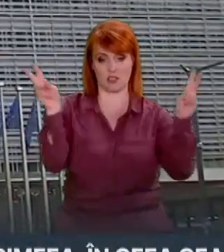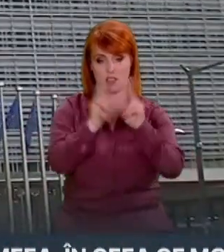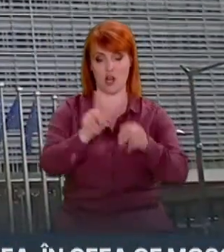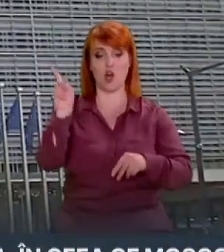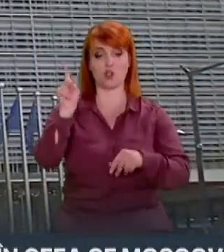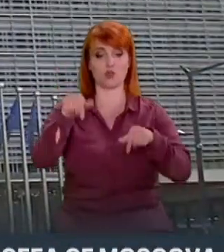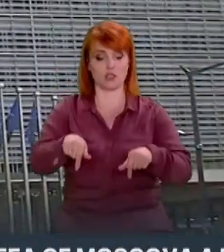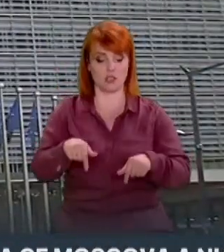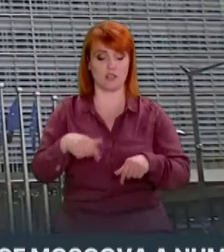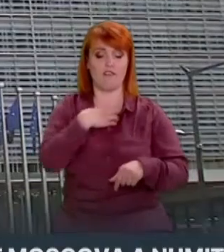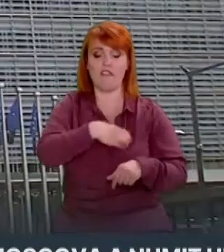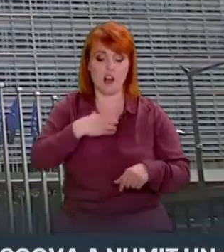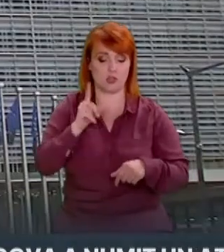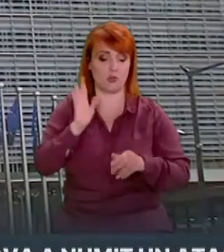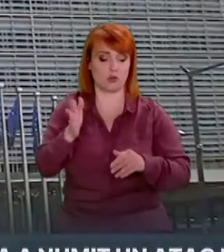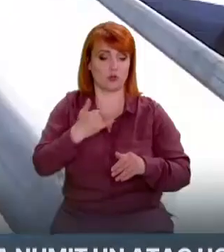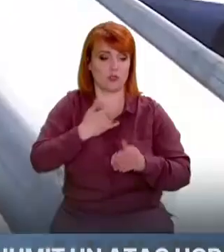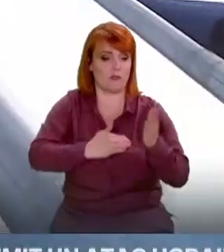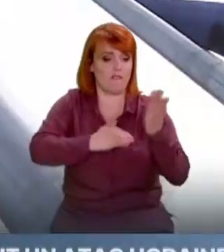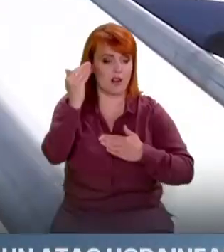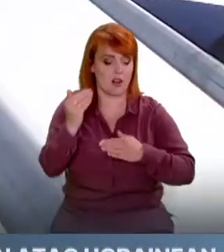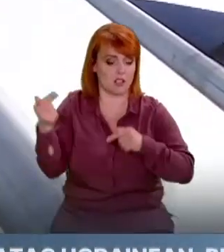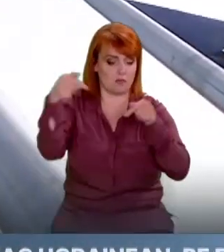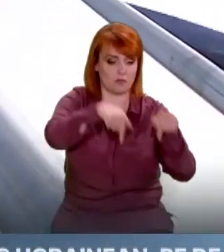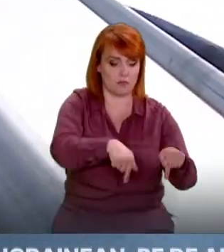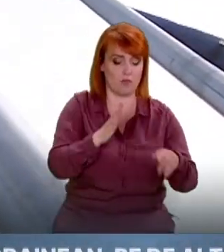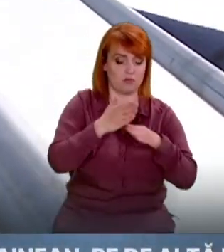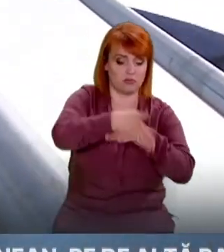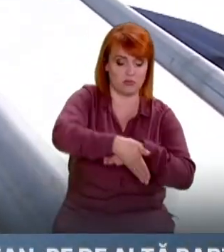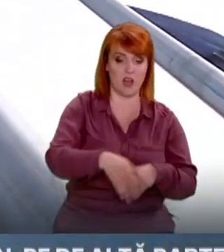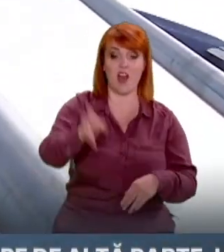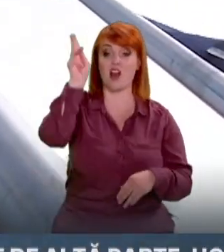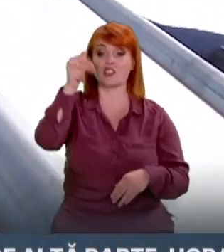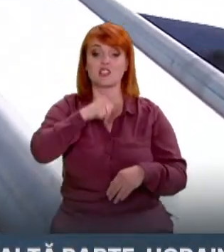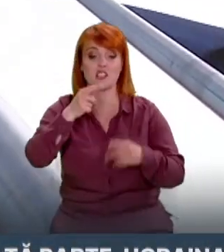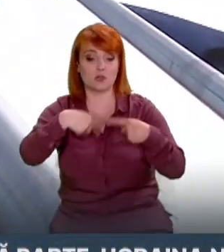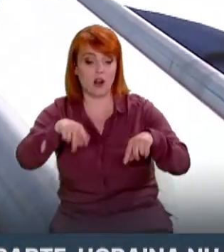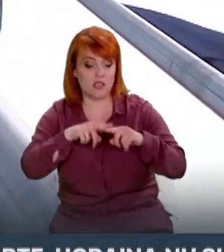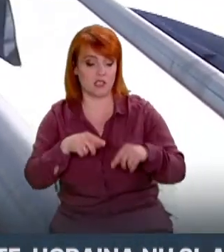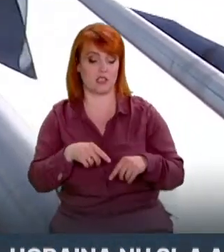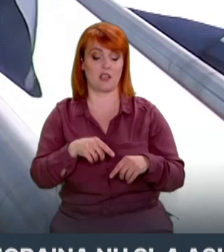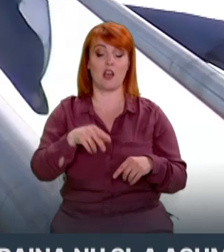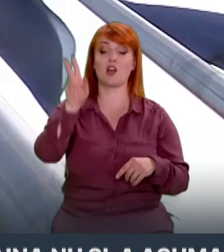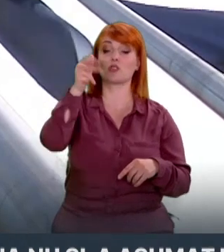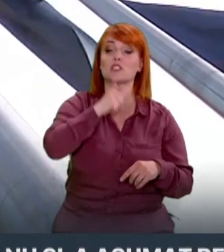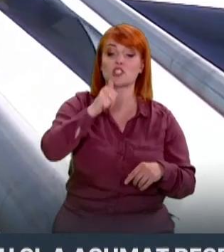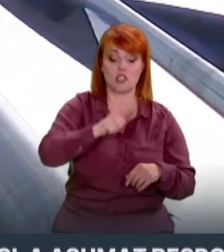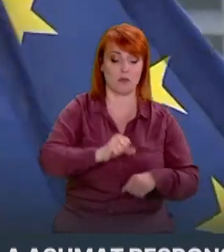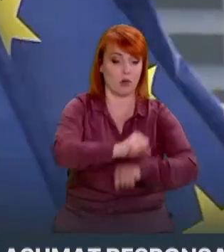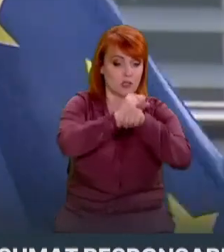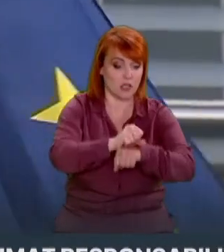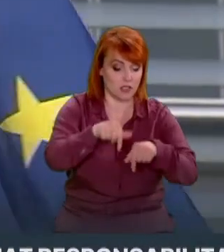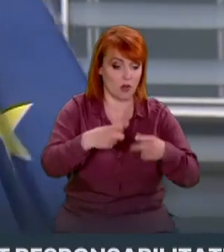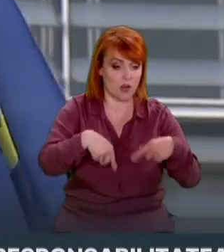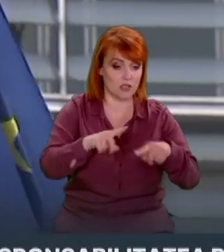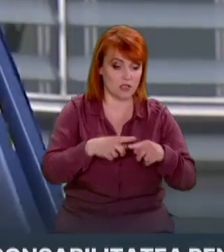să existe proteste. Și cei care vor încerca să le organizeze și care vor încerca, dacă vor încerca, bineînțeles,